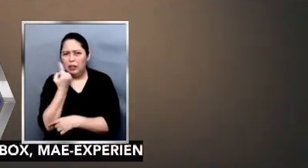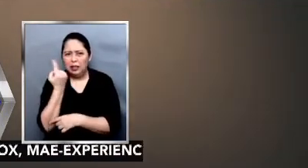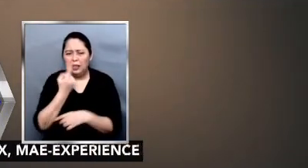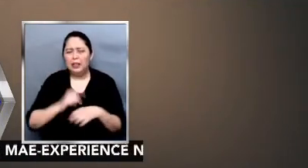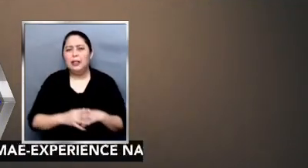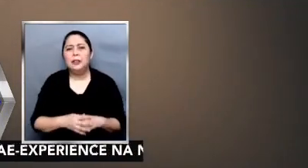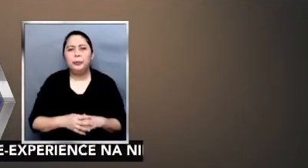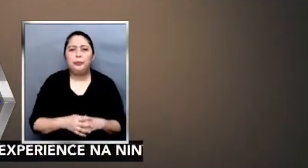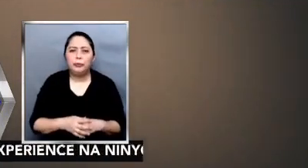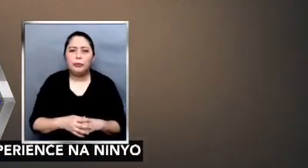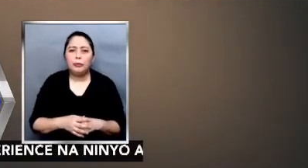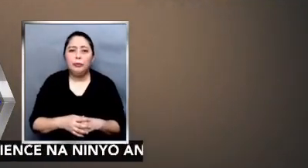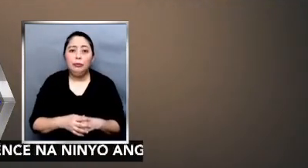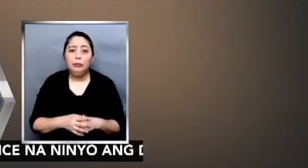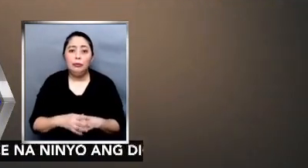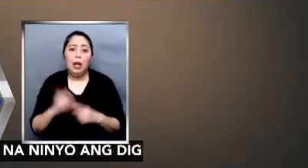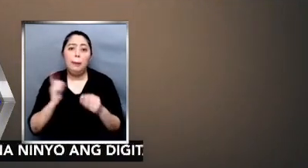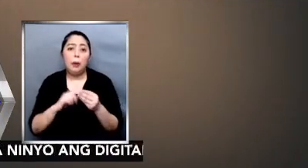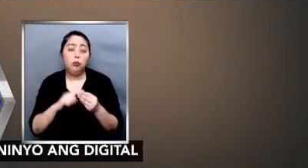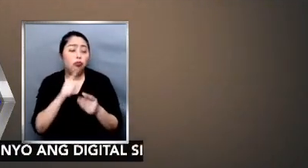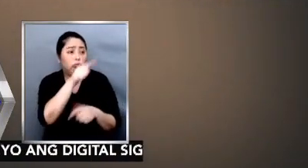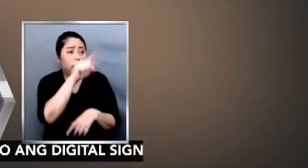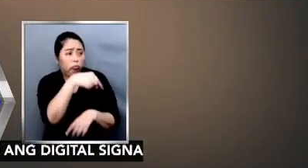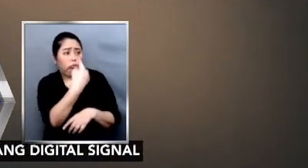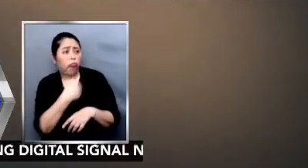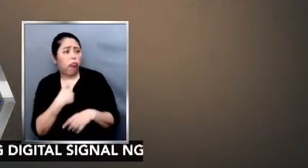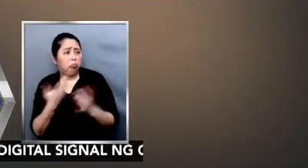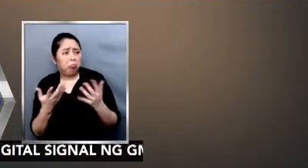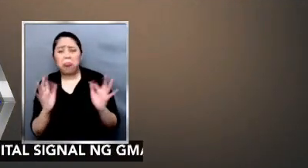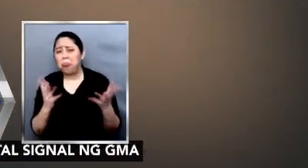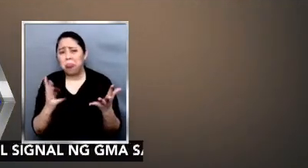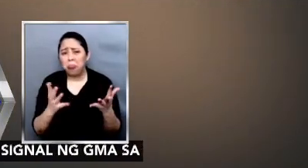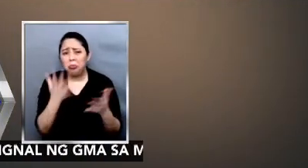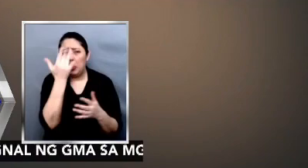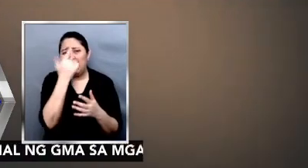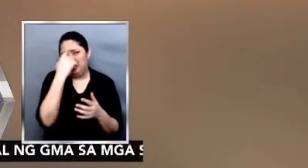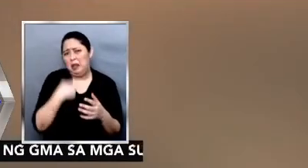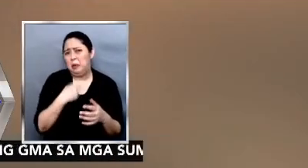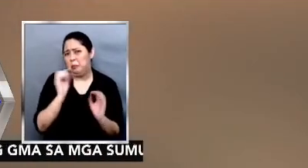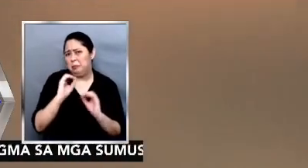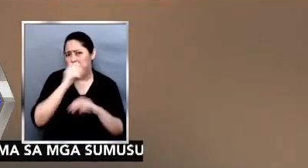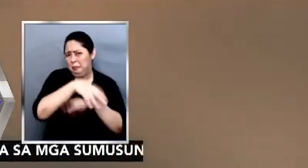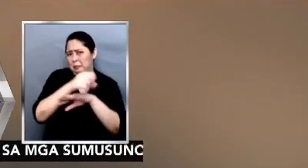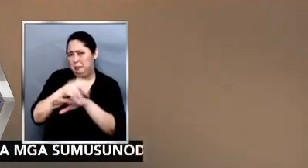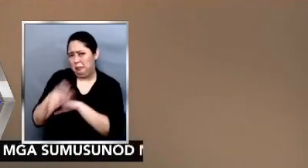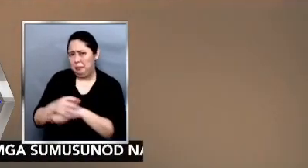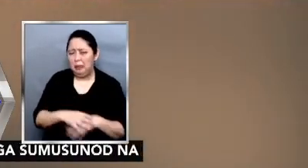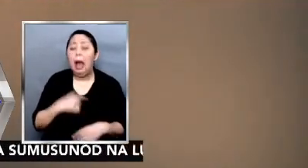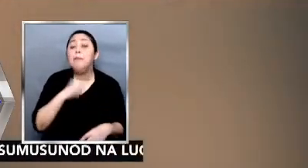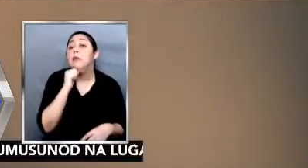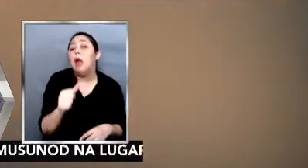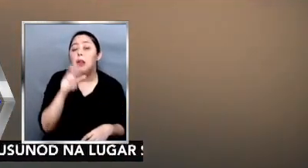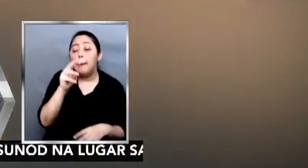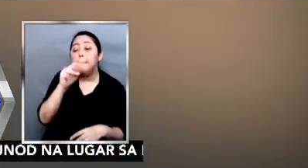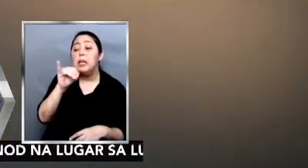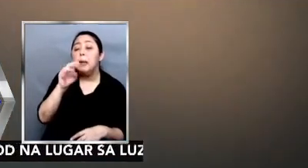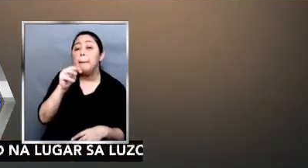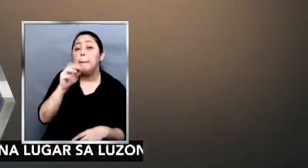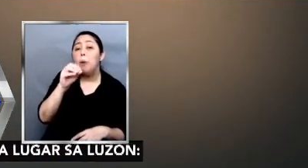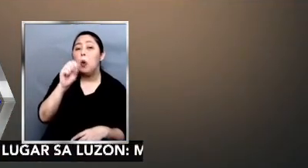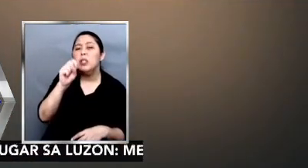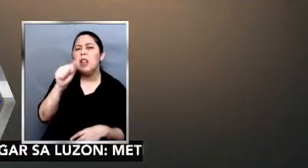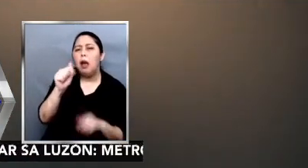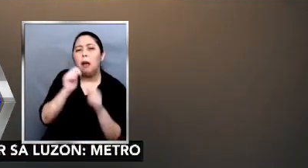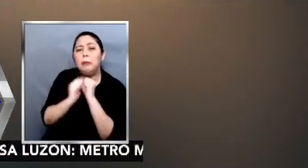na may latest kasi hindi naman ako mimosa. Hindi yung mimosa, chismosa. Sabi ni Marites, kahit flavor of the month ang pangalan